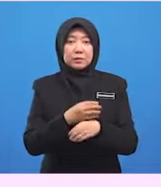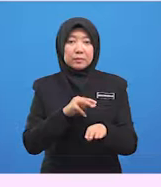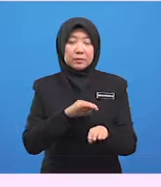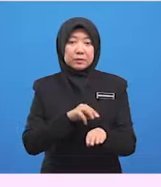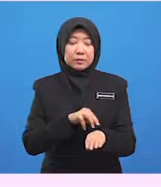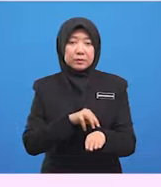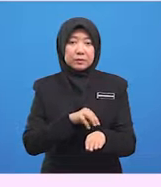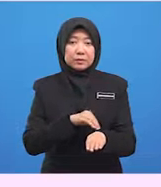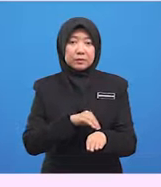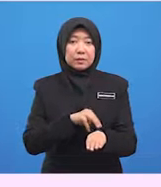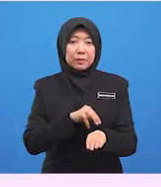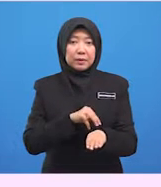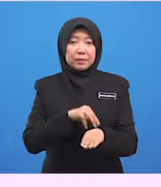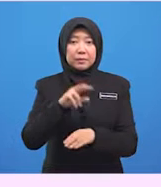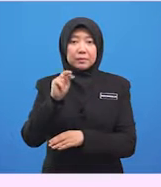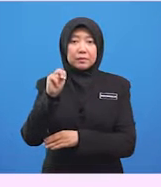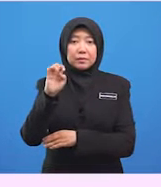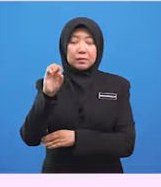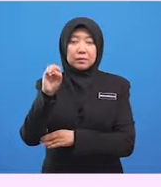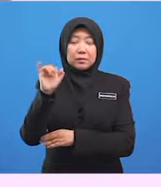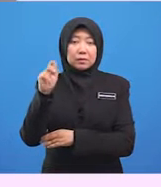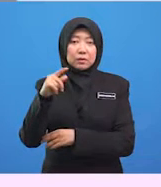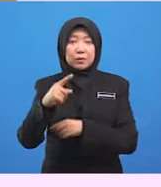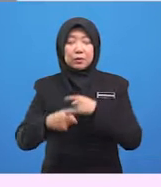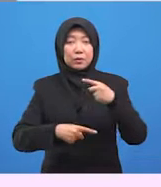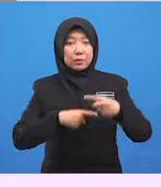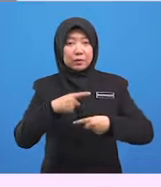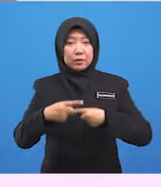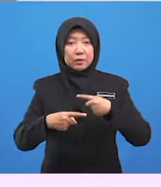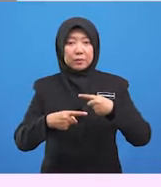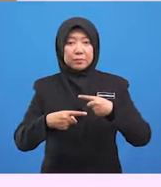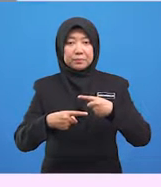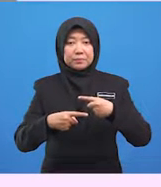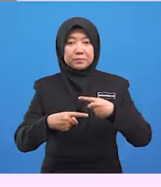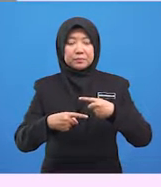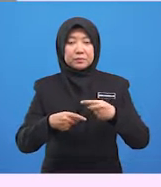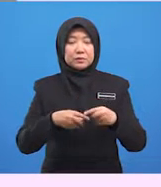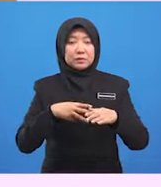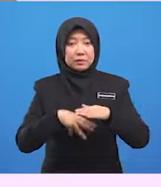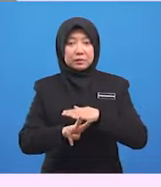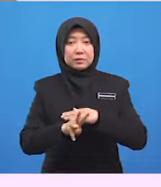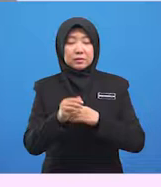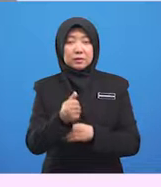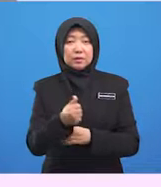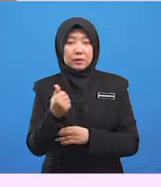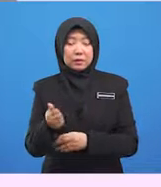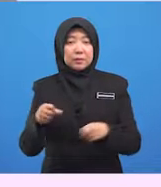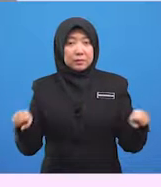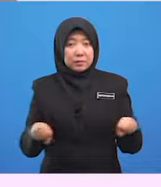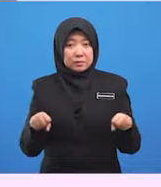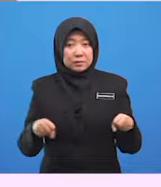pada zaman neolitik produk jacket atau masa